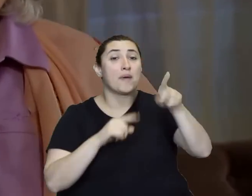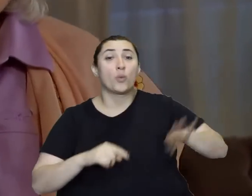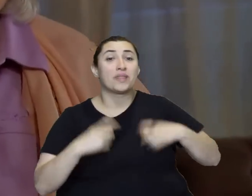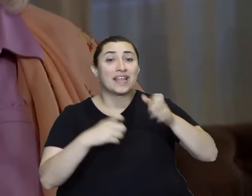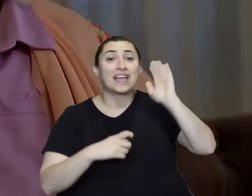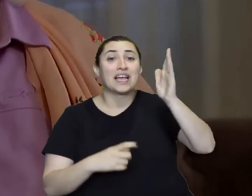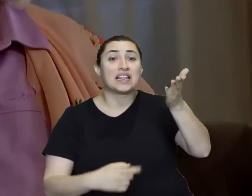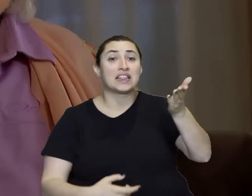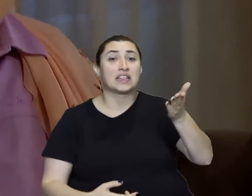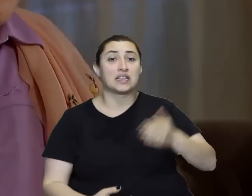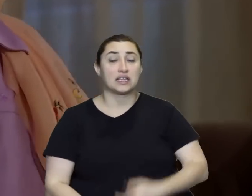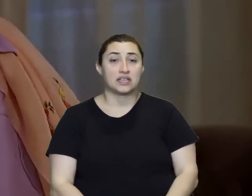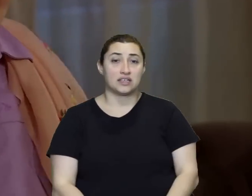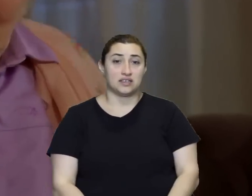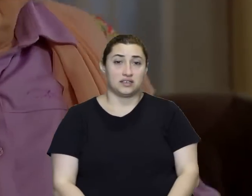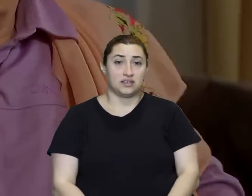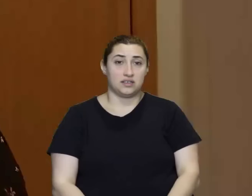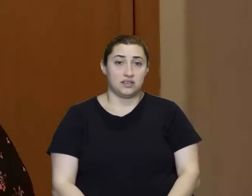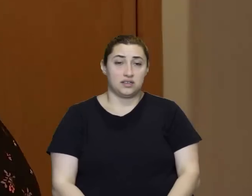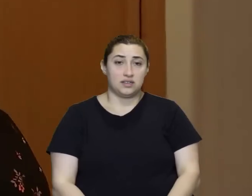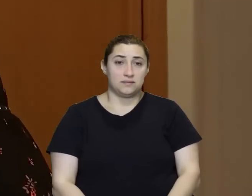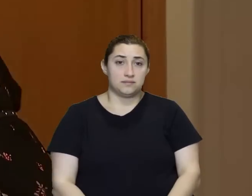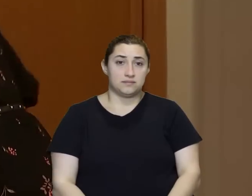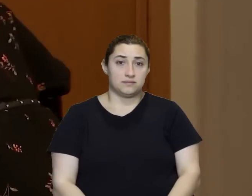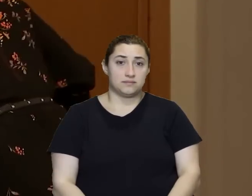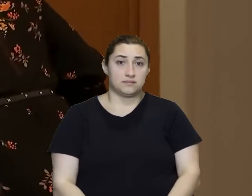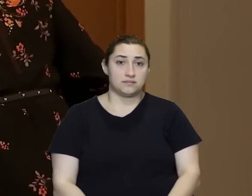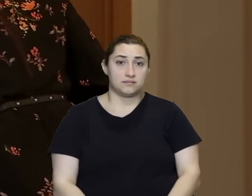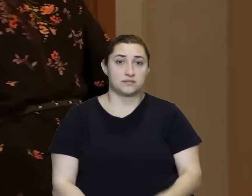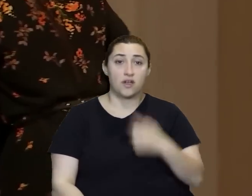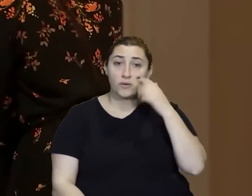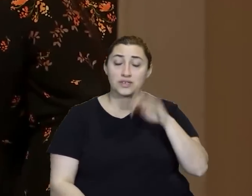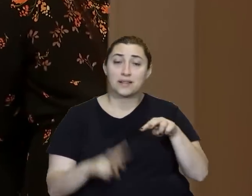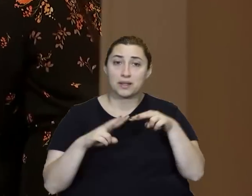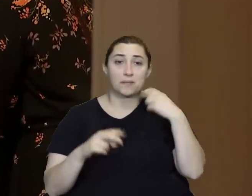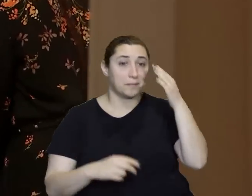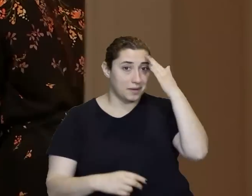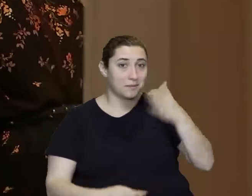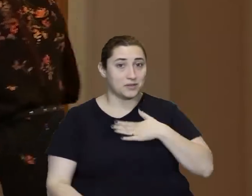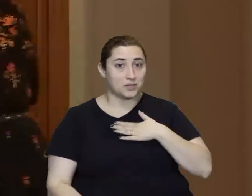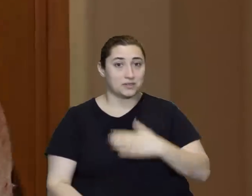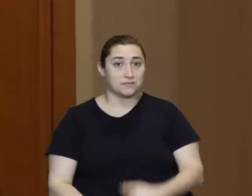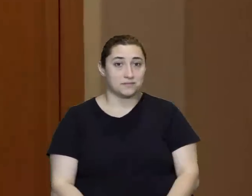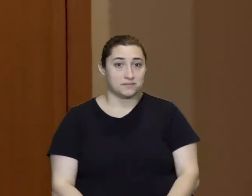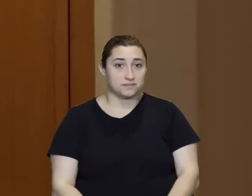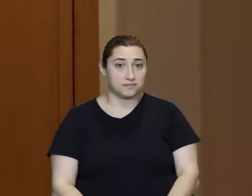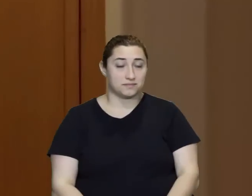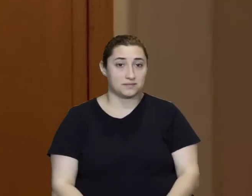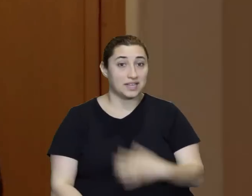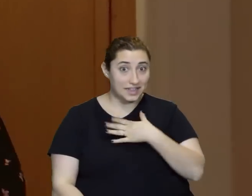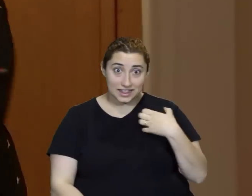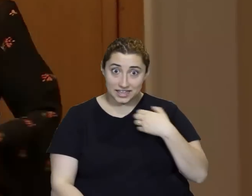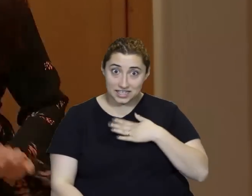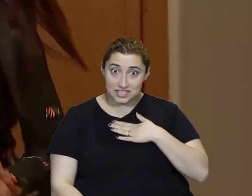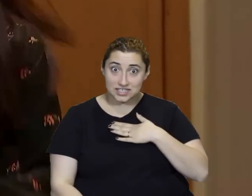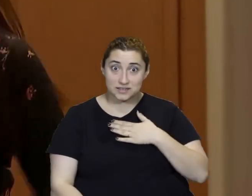oğlum nereye gittin? Zehra'nın arkasından bakıp odaya yöneldi. Hoş geldin Melike abla. Hoş bulduk canım.